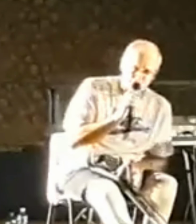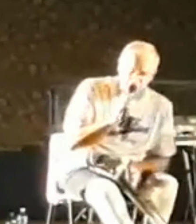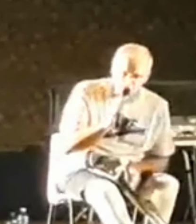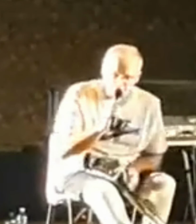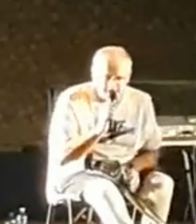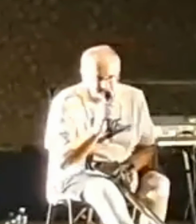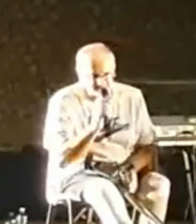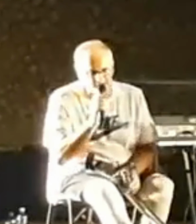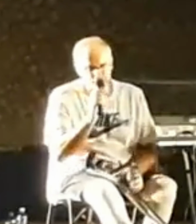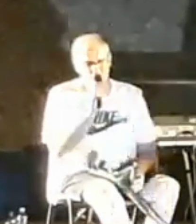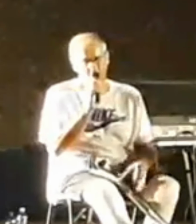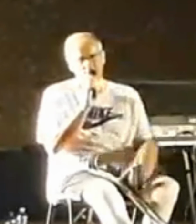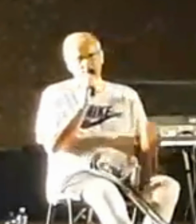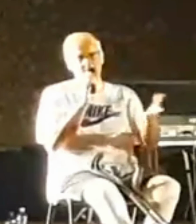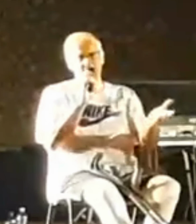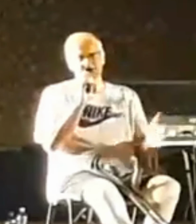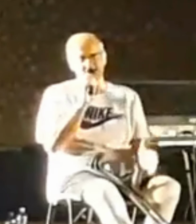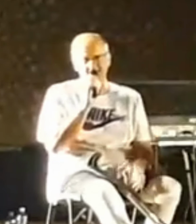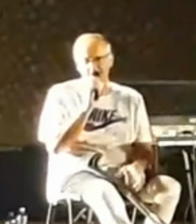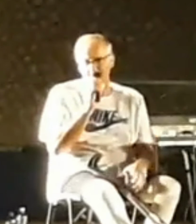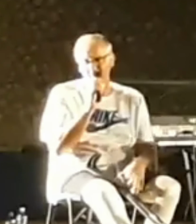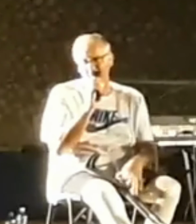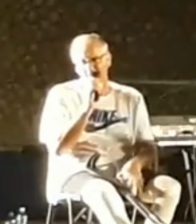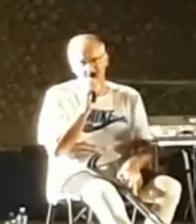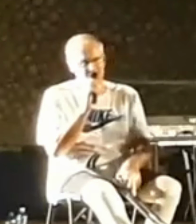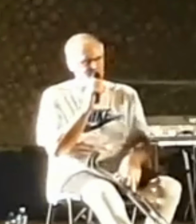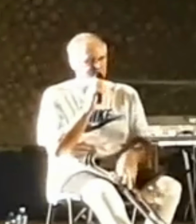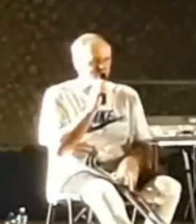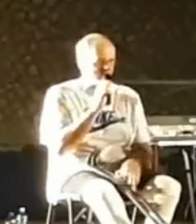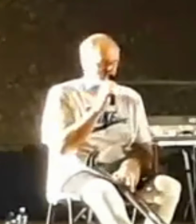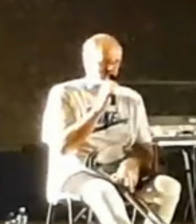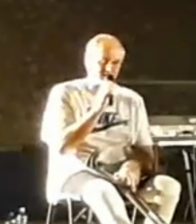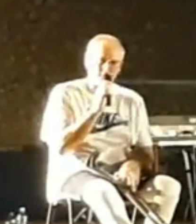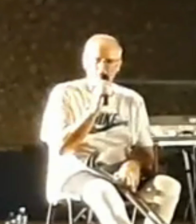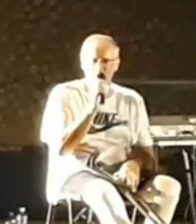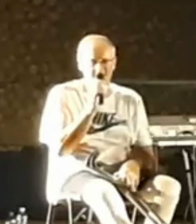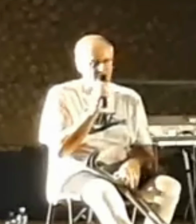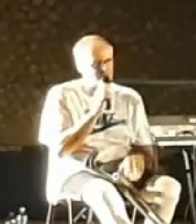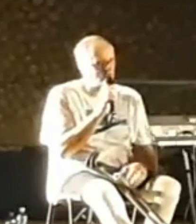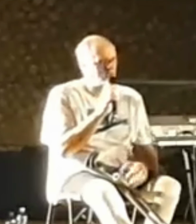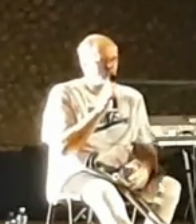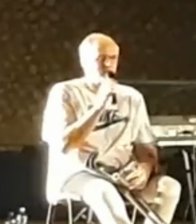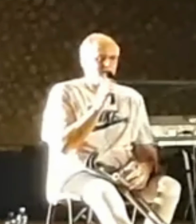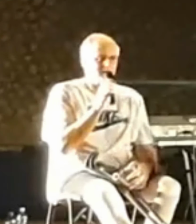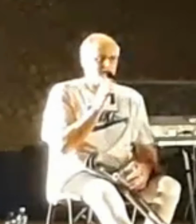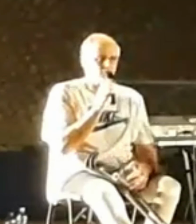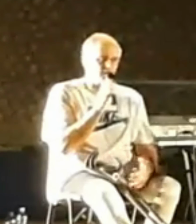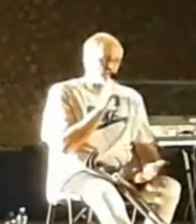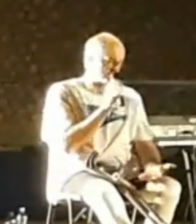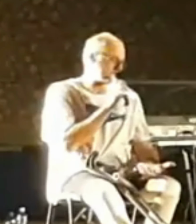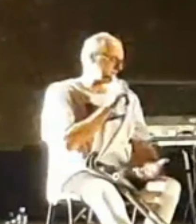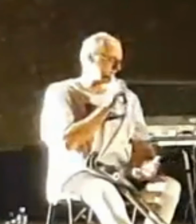Abbiamo 31 ragazzi, oggi c'è una piccola rappresentanza perché è estate, chi è in ferie e quant'altro. E